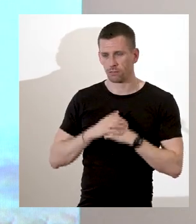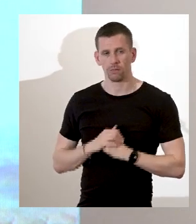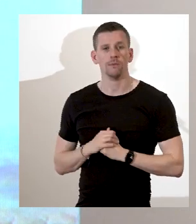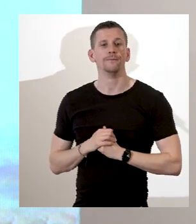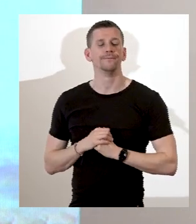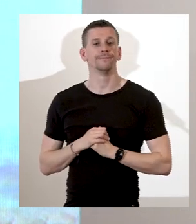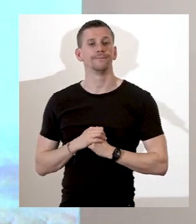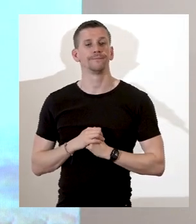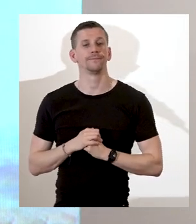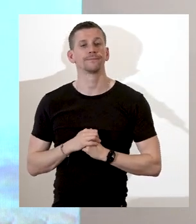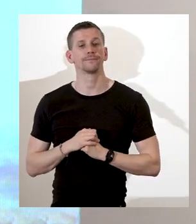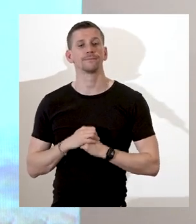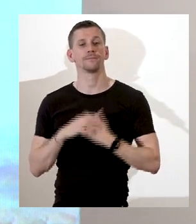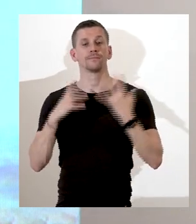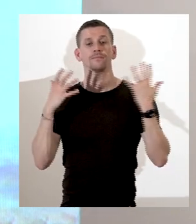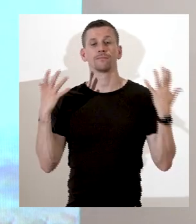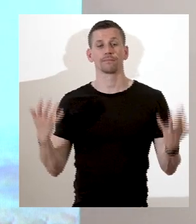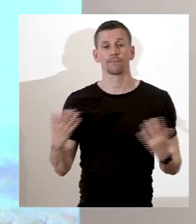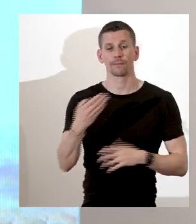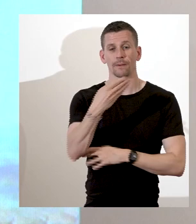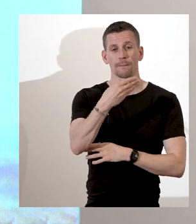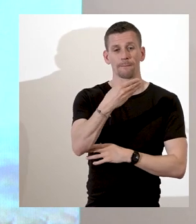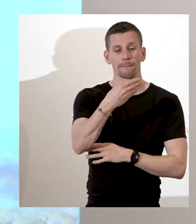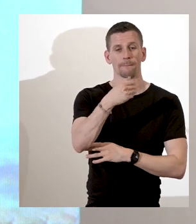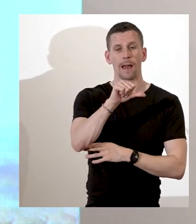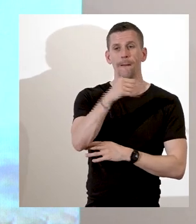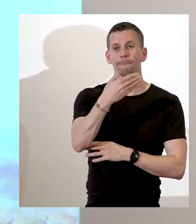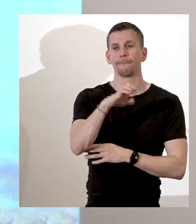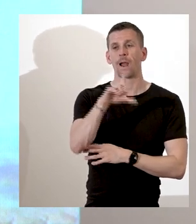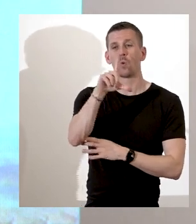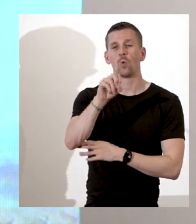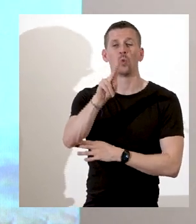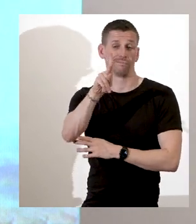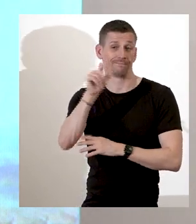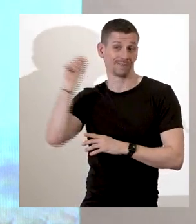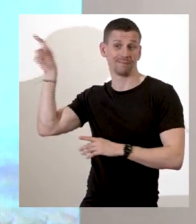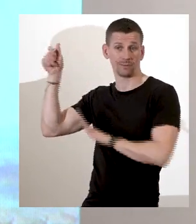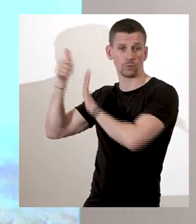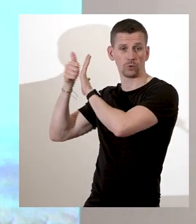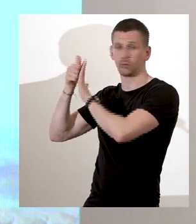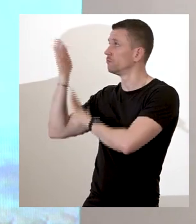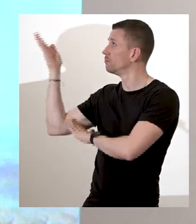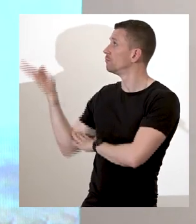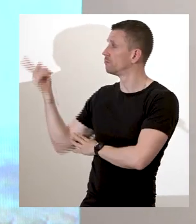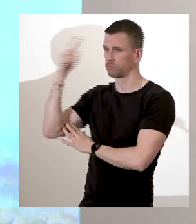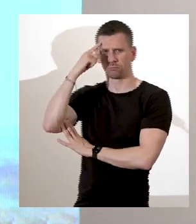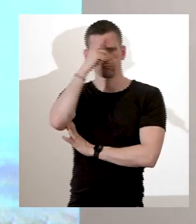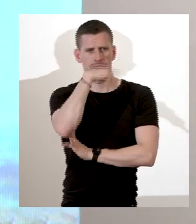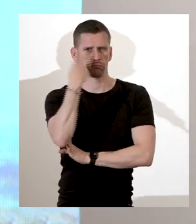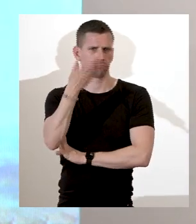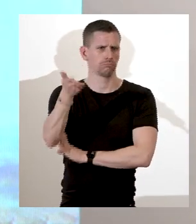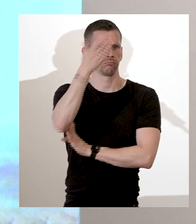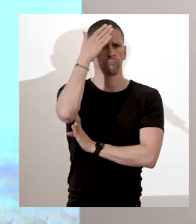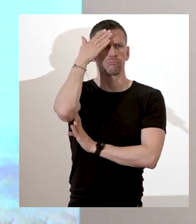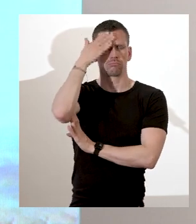Celui des Mamelouks du Bey, dont nous voyons le portrait, est particulièrement connu. C'est